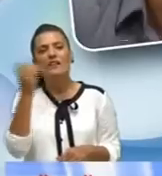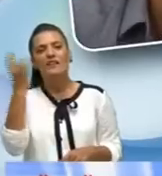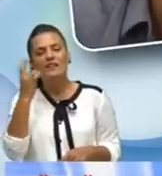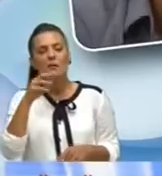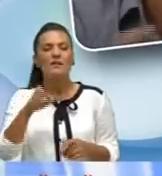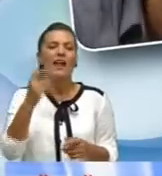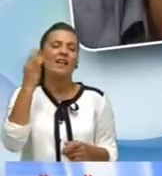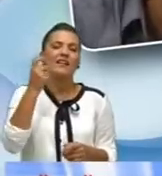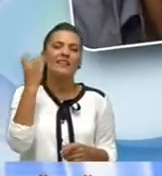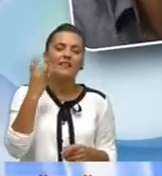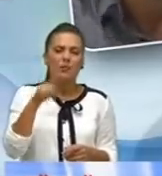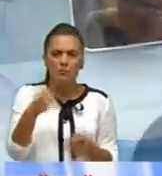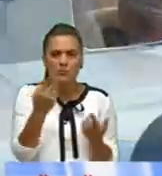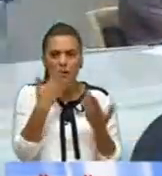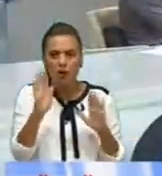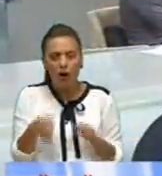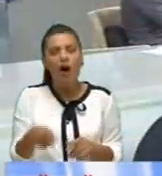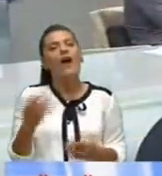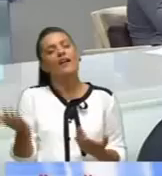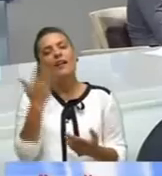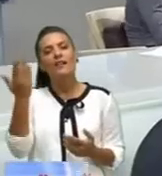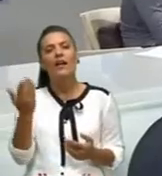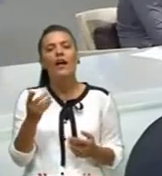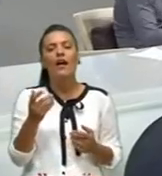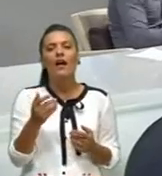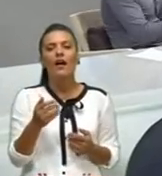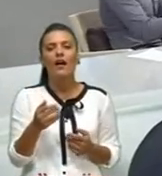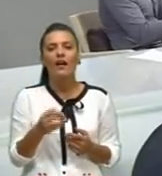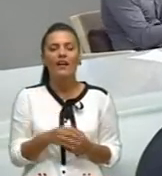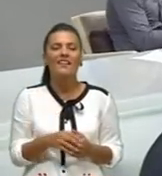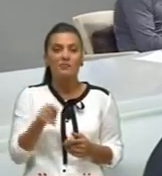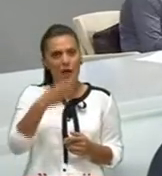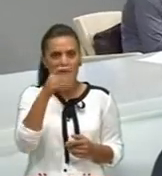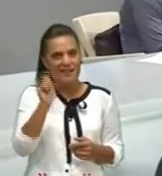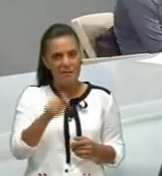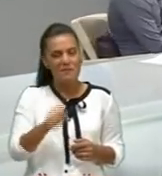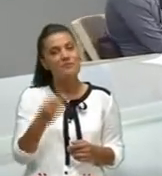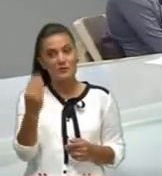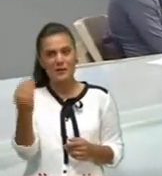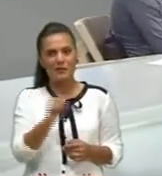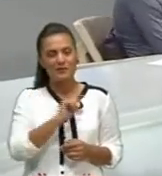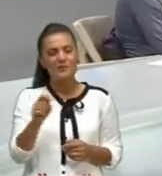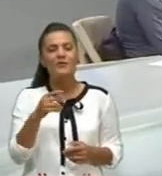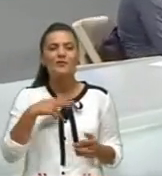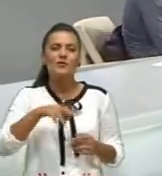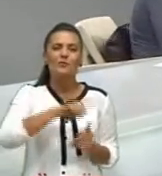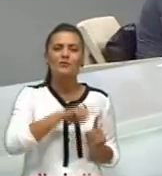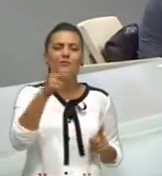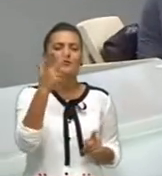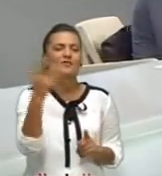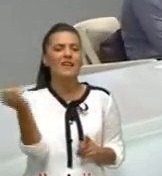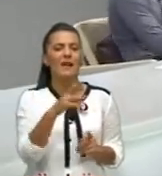da Pınar Ayhan dinledi. Böyle bir şey olmuyor. Ya da işte... Bunu haber yapabilir miyiz? Vallahi güzel olur. Güzel olur. Yol boyunca 3